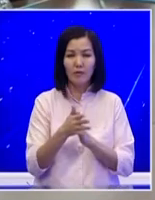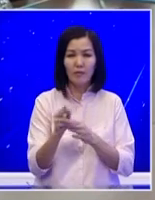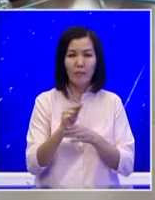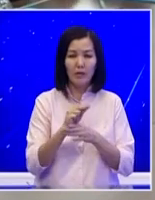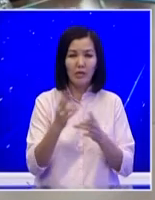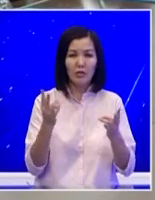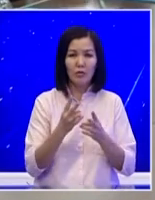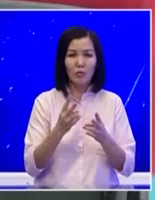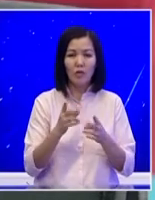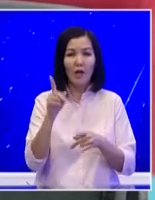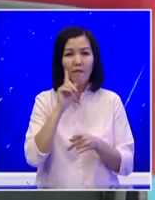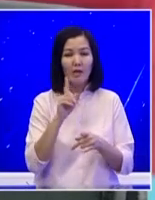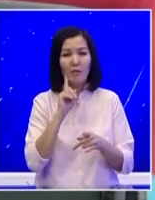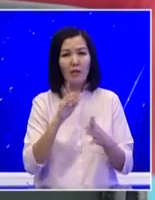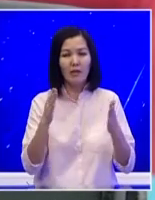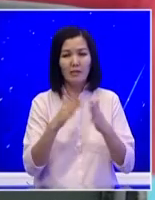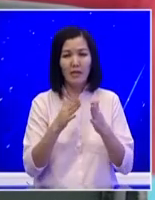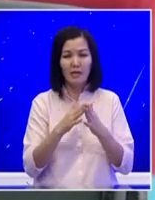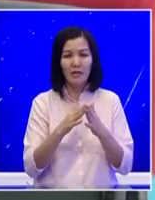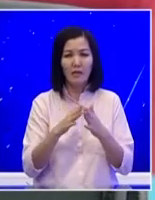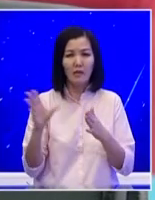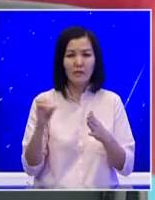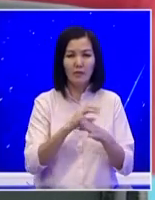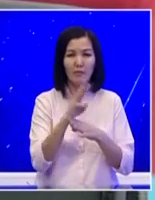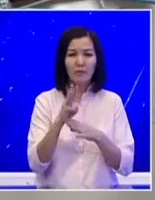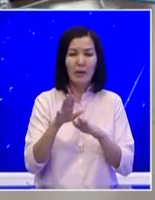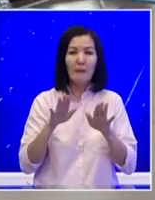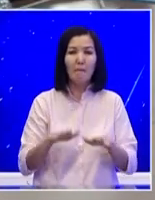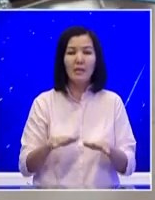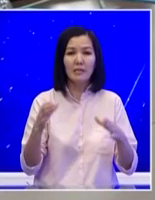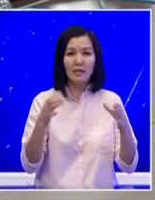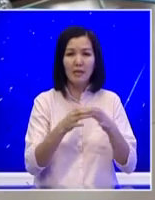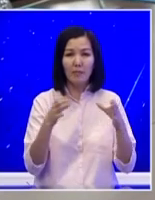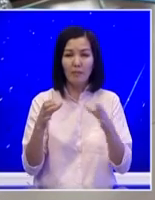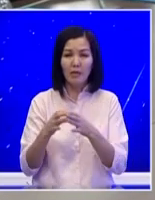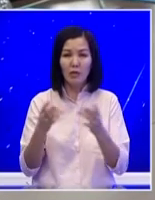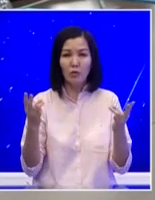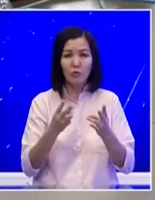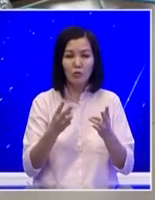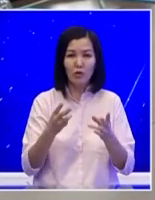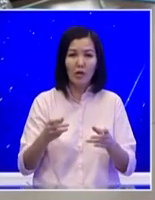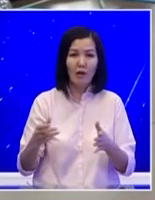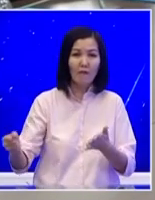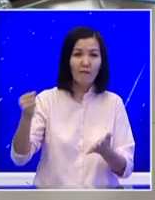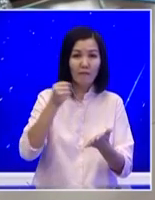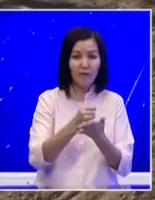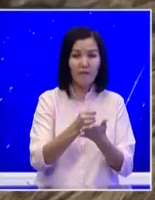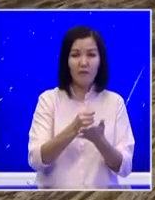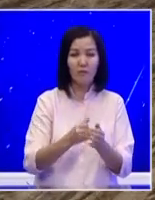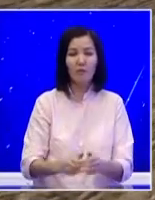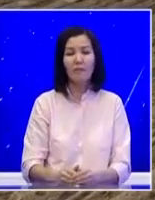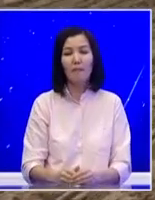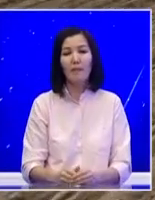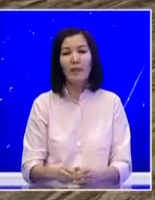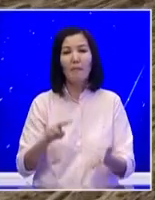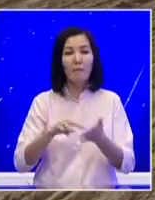работ. Временные здания и сооружения. Поэтому местные компании пусть выигрывают. Ваши на местах. По плану